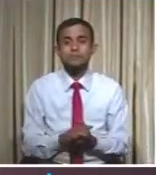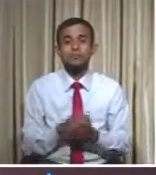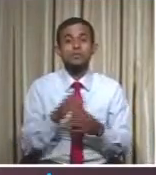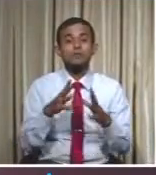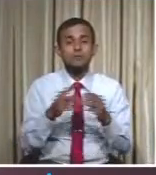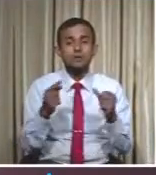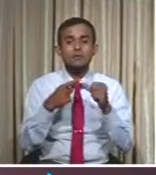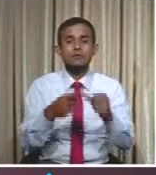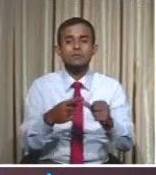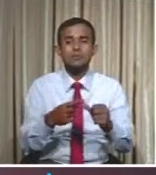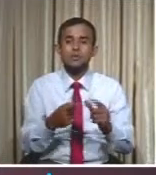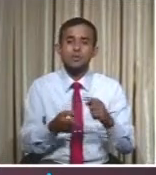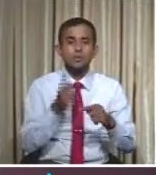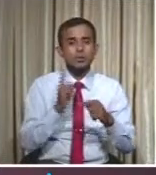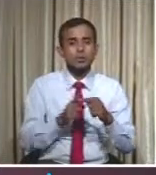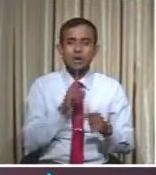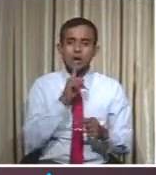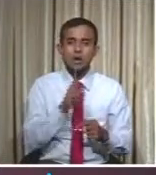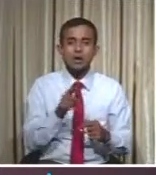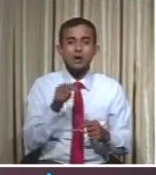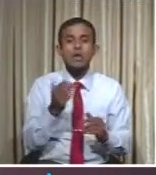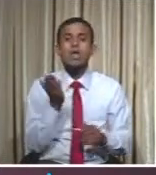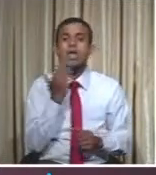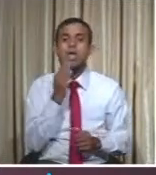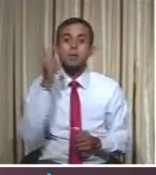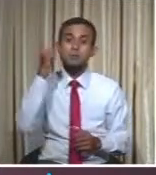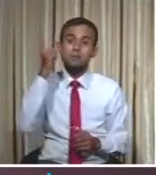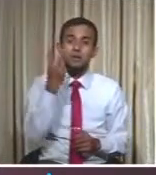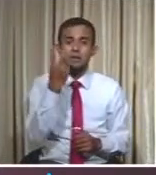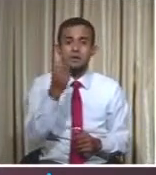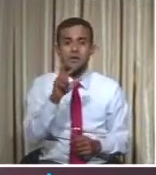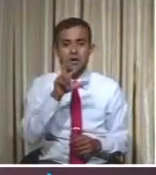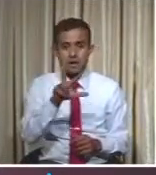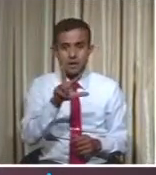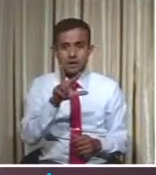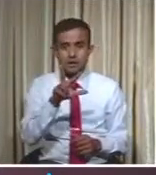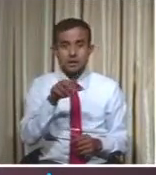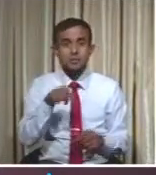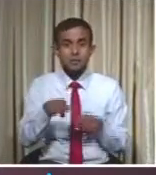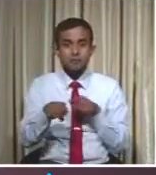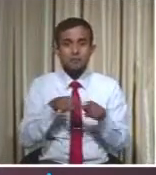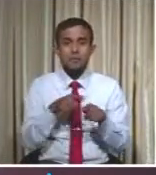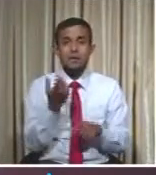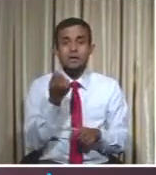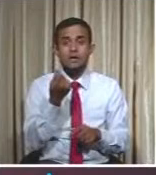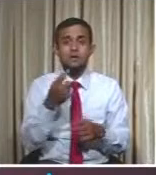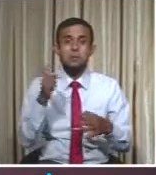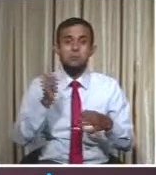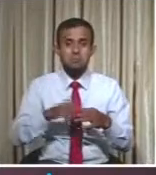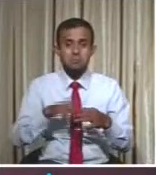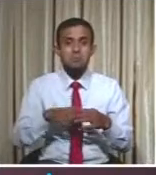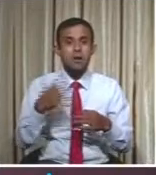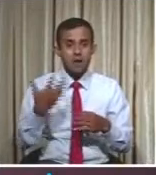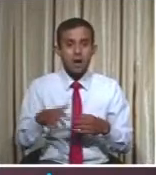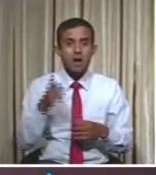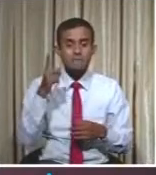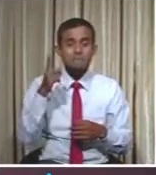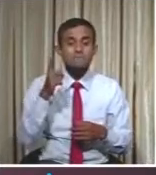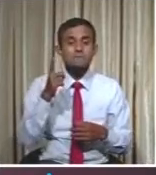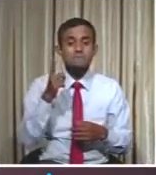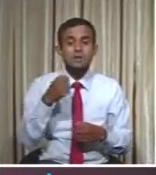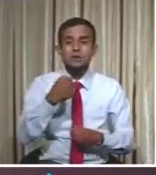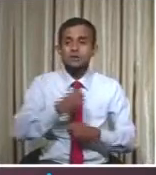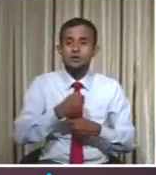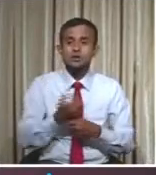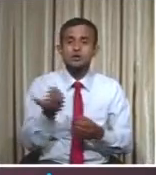විසඳුම දැන් උදාහරණයක් ඇටියට ඇමරිකාවේ 2008 මෙවැනිම ආර්ථික අර්බුදයක් ඇති වුණාම